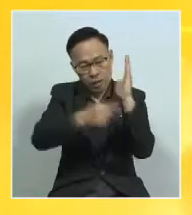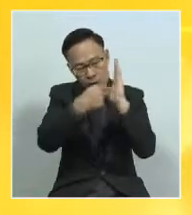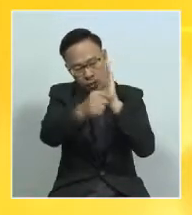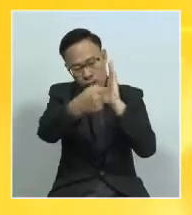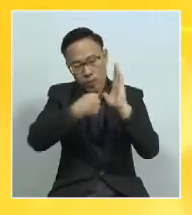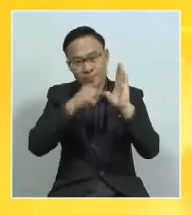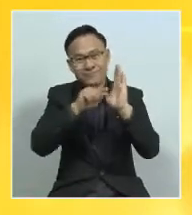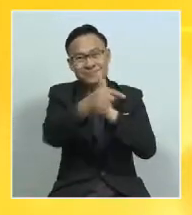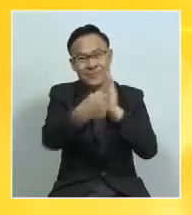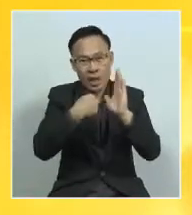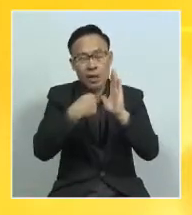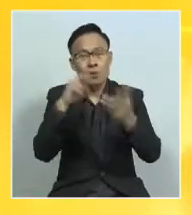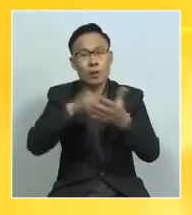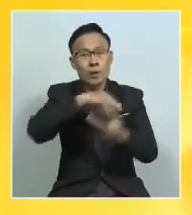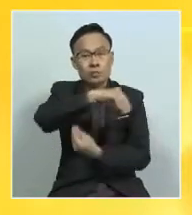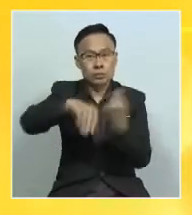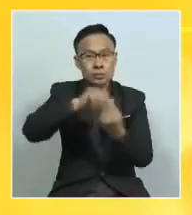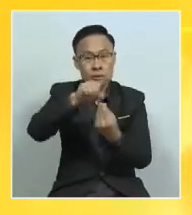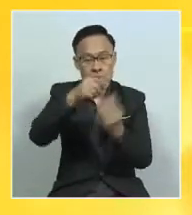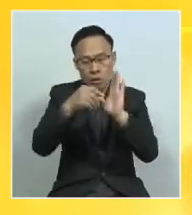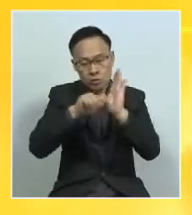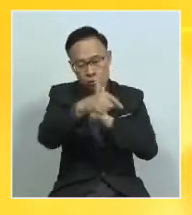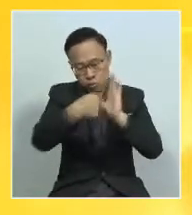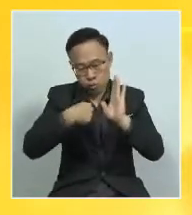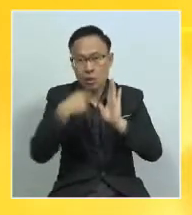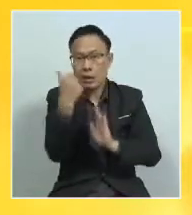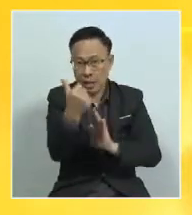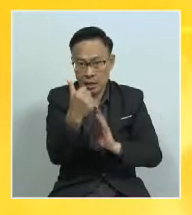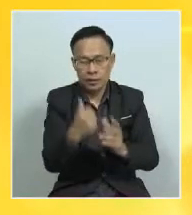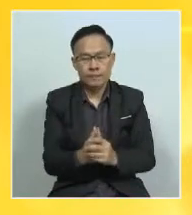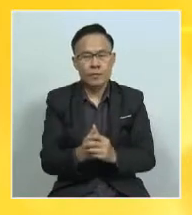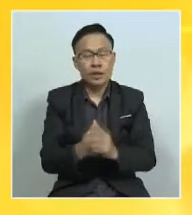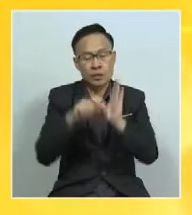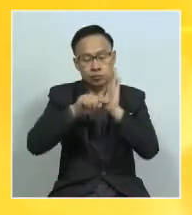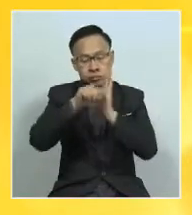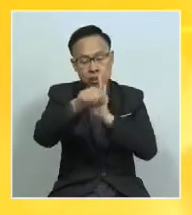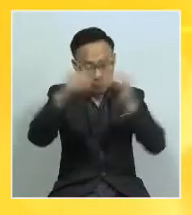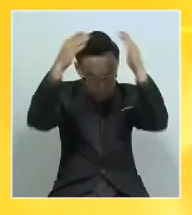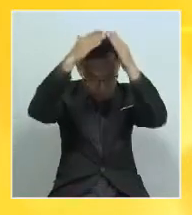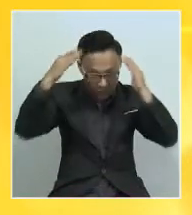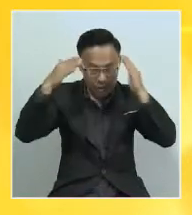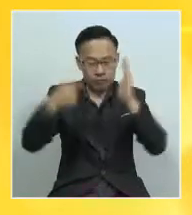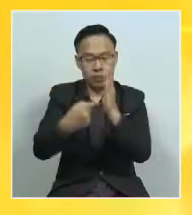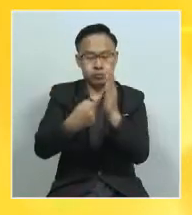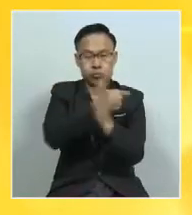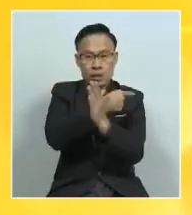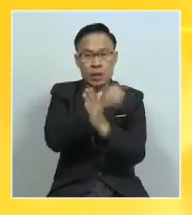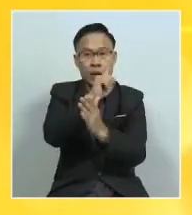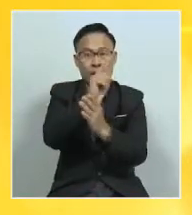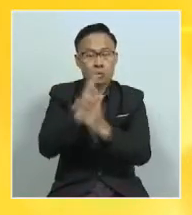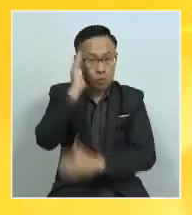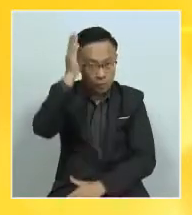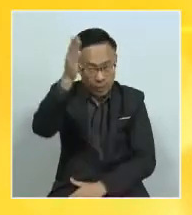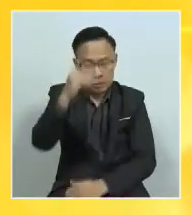ตะวันออกหรือว่า East West Corridor ซึ่งในฝั่งหนึ่งเนี่ยสามารถไปทางเวียดนามได ้ อีกฝั่งหนึ่งในประเทศไทยเราในอนาค